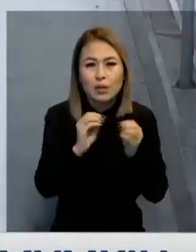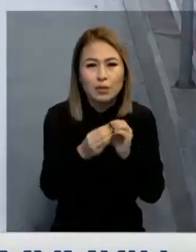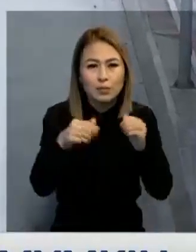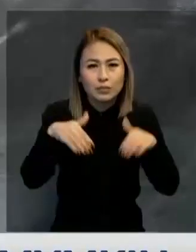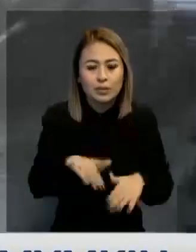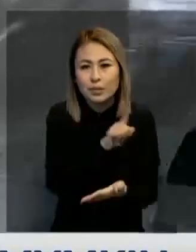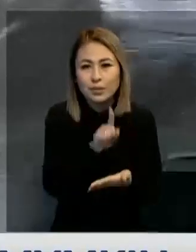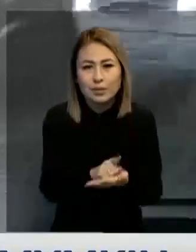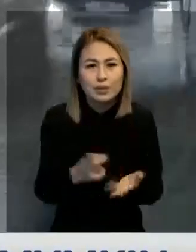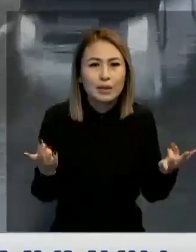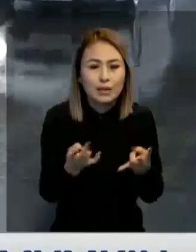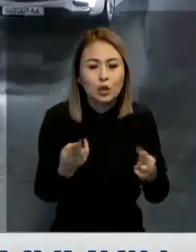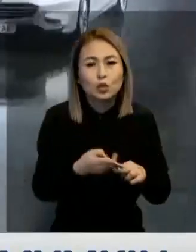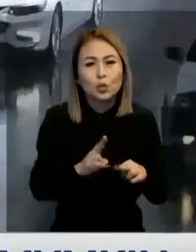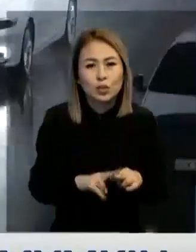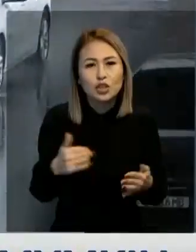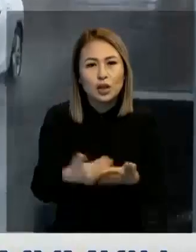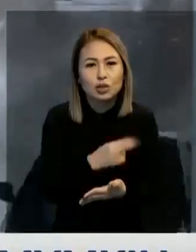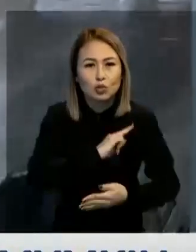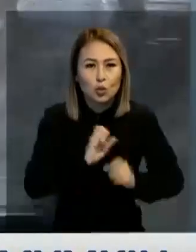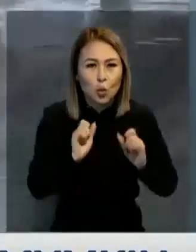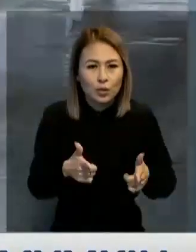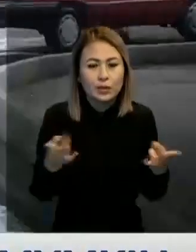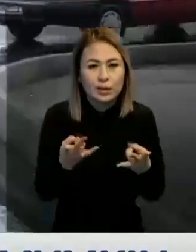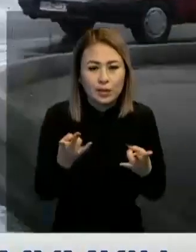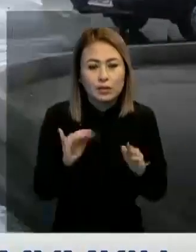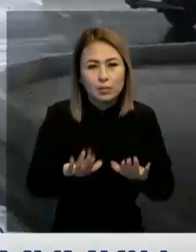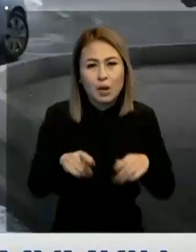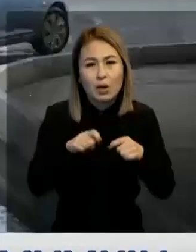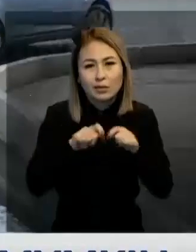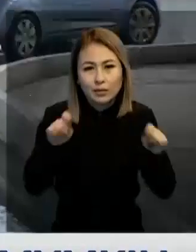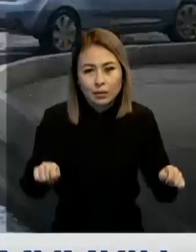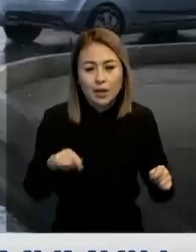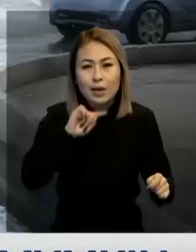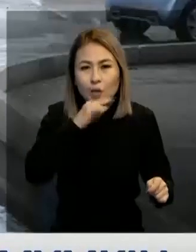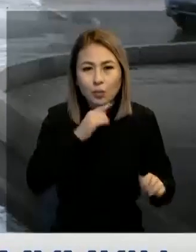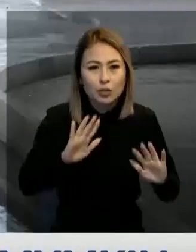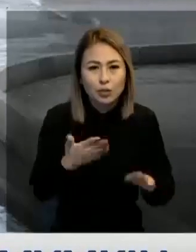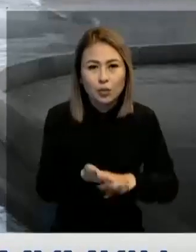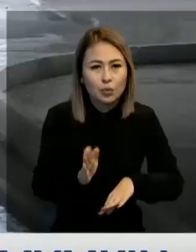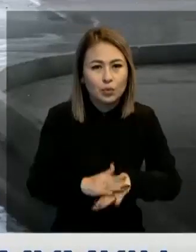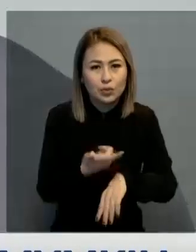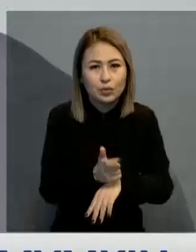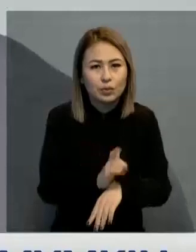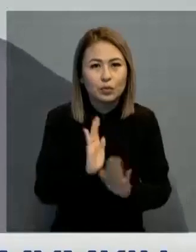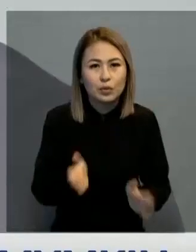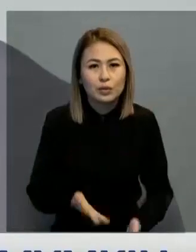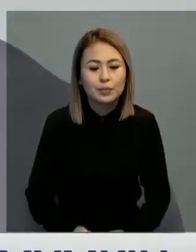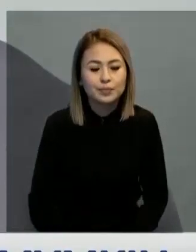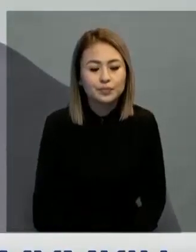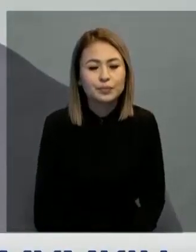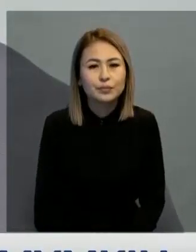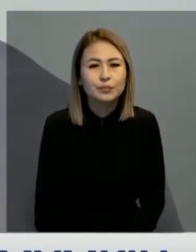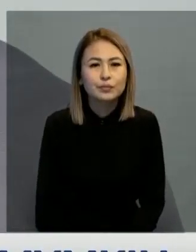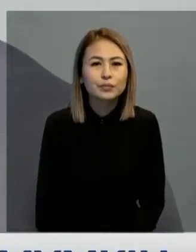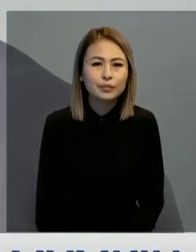табуға міндетті. Ең алдымен жаңа жұмыс орындарын ашуға тиіс. Қазіргі экономикалық жағдайда бұл оңай шаруа емес. Өзбекстан намерен